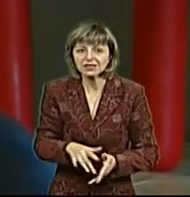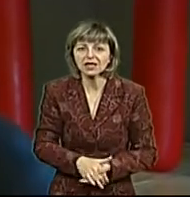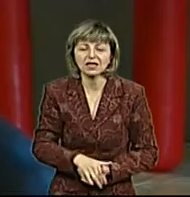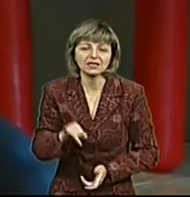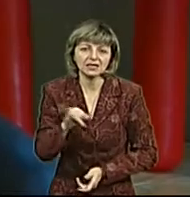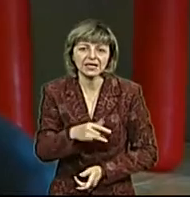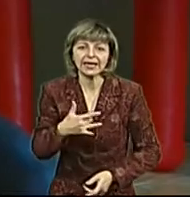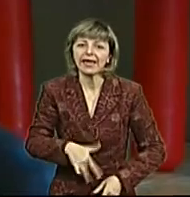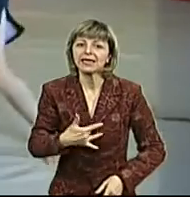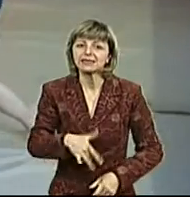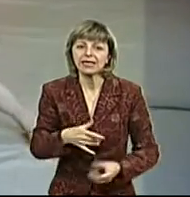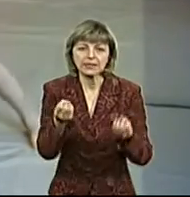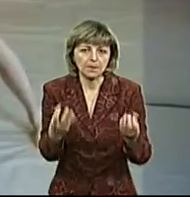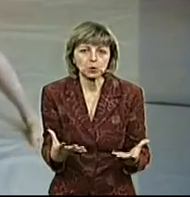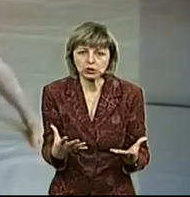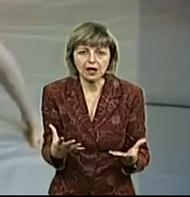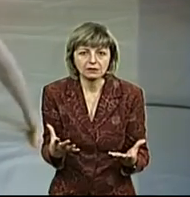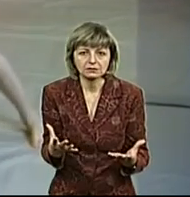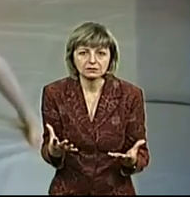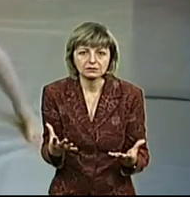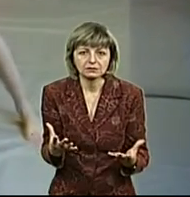ну, дієта проста.